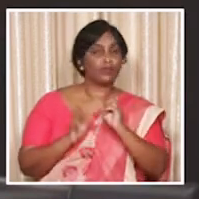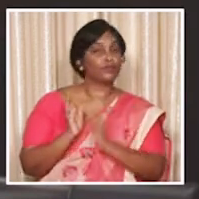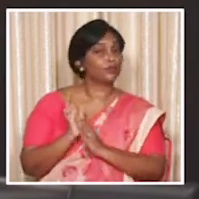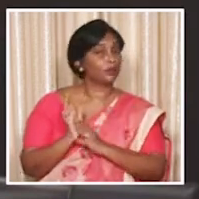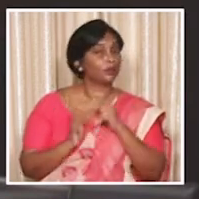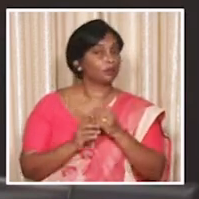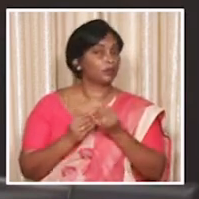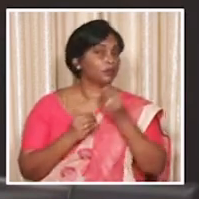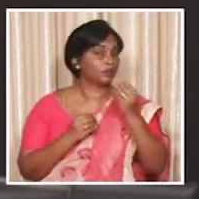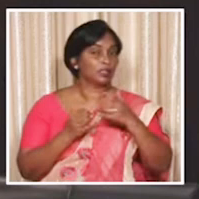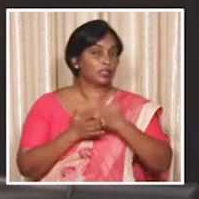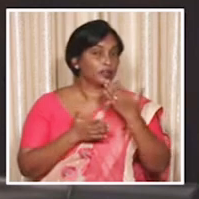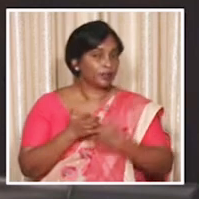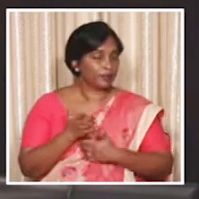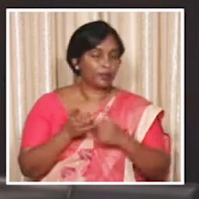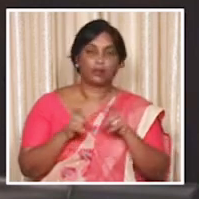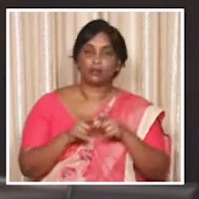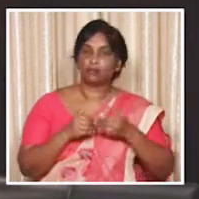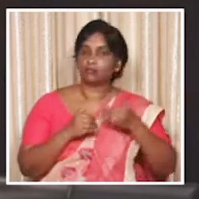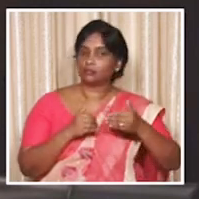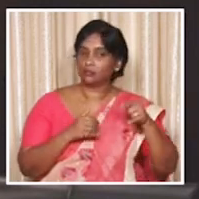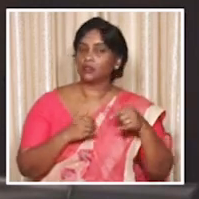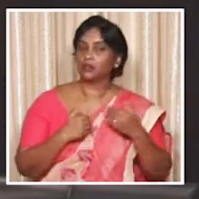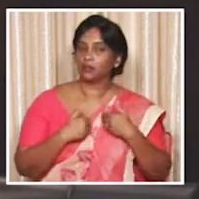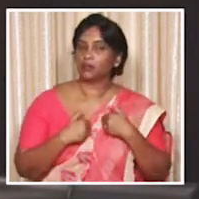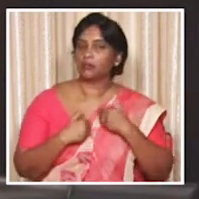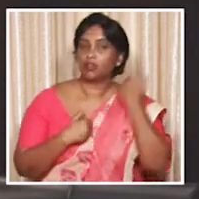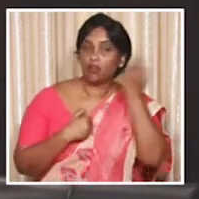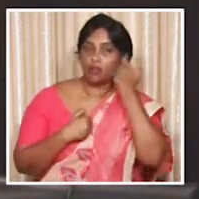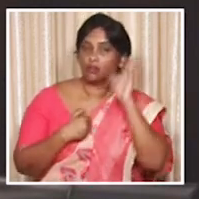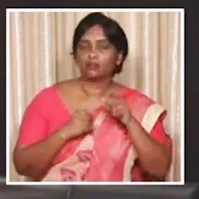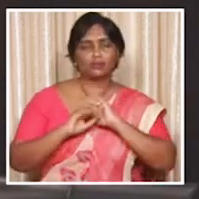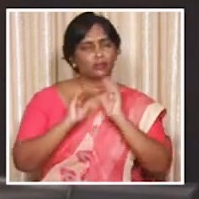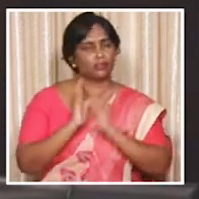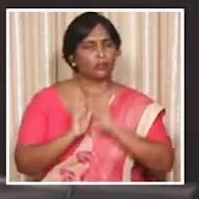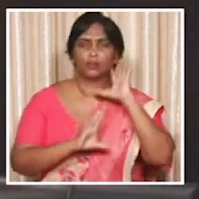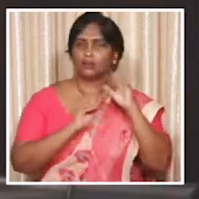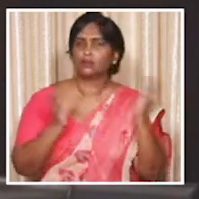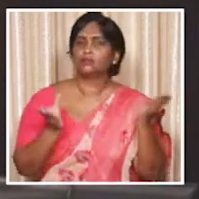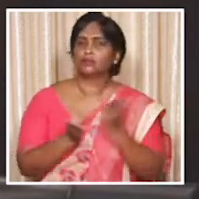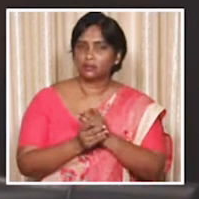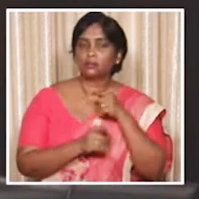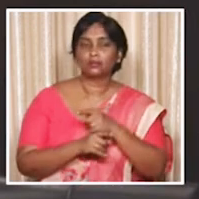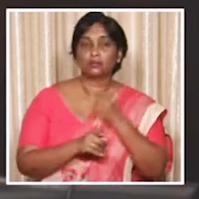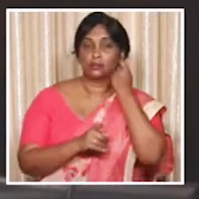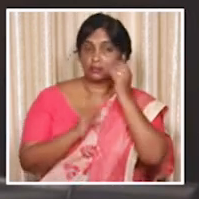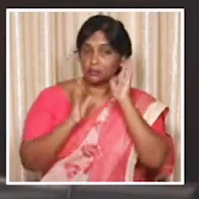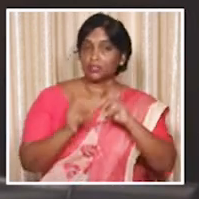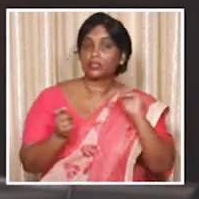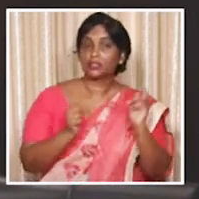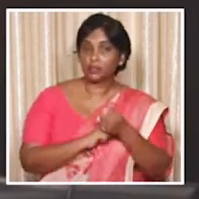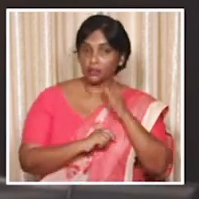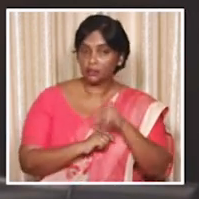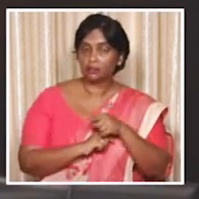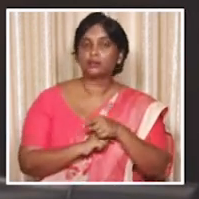කමිටුවෙන් ලබා දීපු වාර්තාව. ඒ වගේම මේ දවස්වල අපි සුවාගෙනීම් කරන ලද සියලු කාරණා එකතු කරලා ඒ කාරණා වලින් අපි ක්‍රිකට්